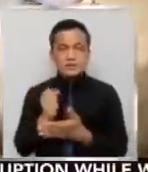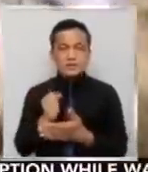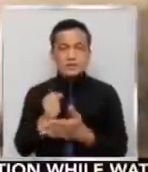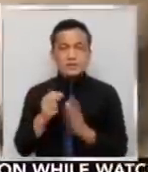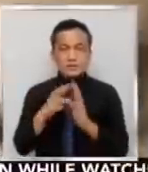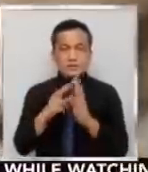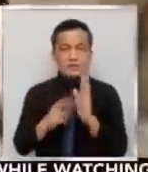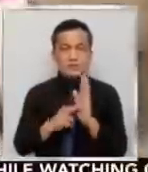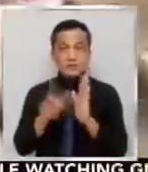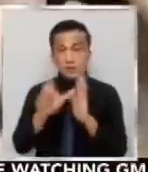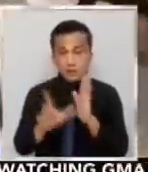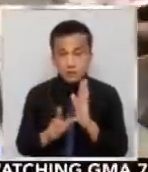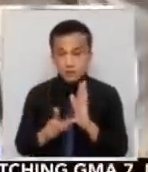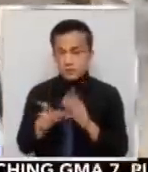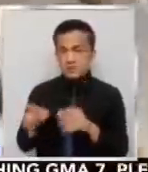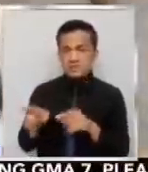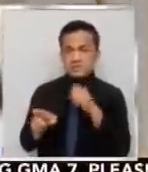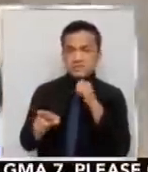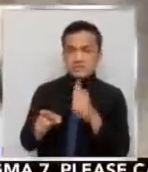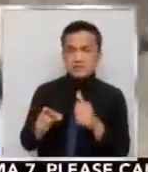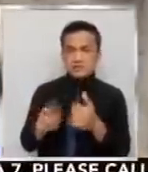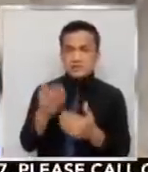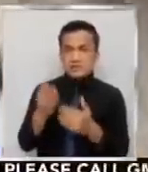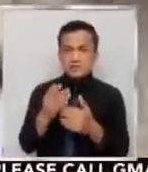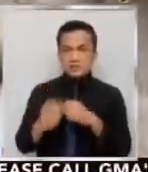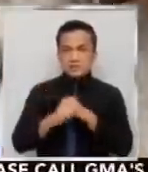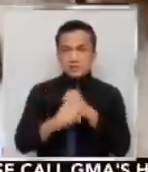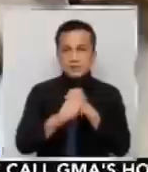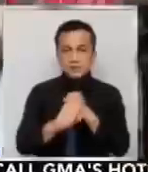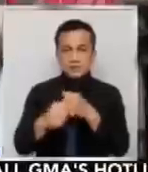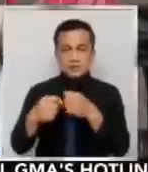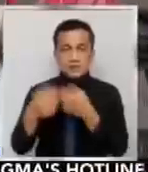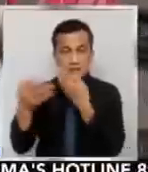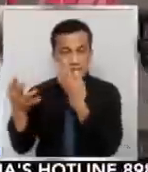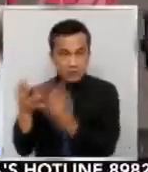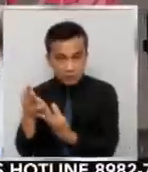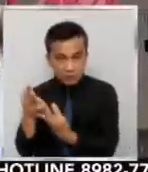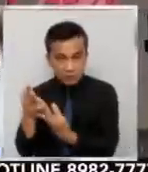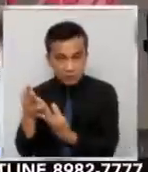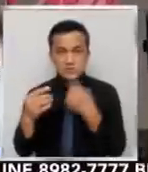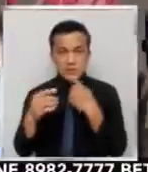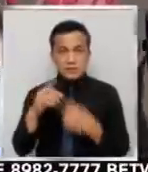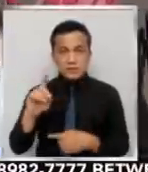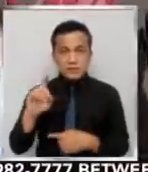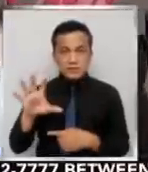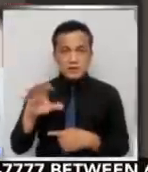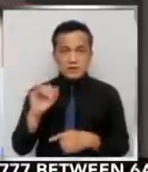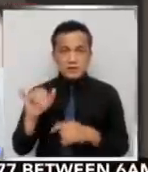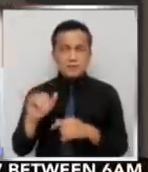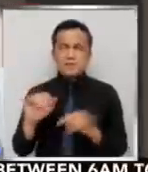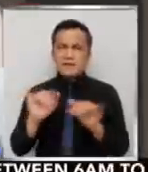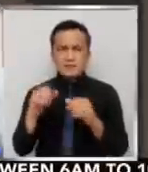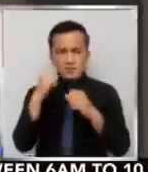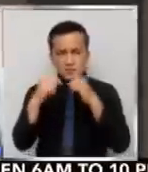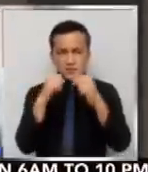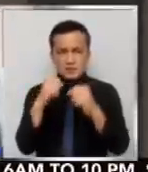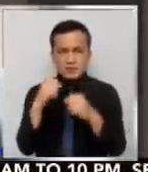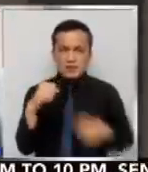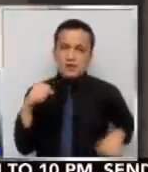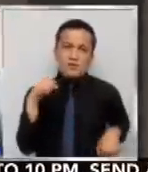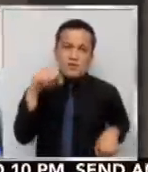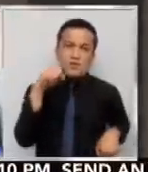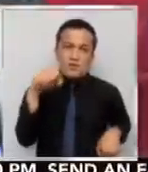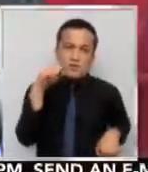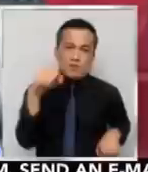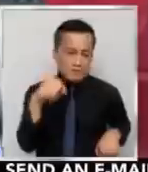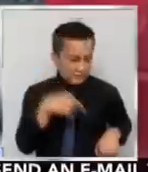Pero hindi daw madali ang pangampanya habang nakapiit at ika nga ni De Lima, para daw siyang boksingerong lumalaban na nakatali ang isang kamay sa ilang